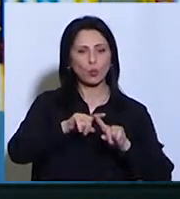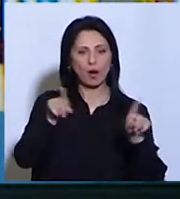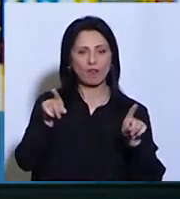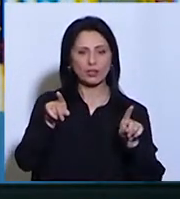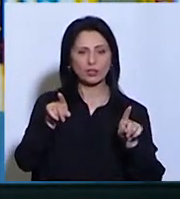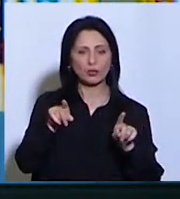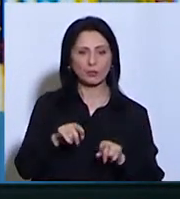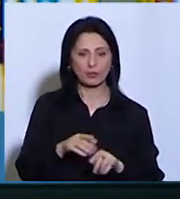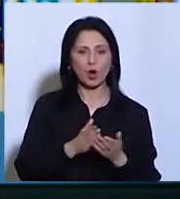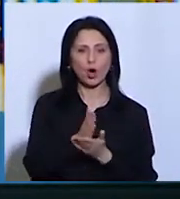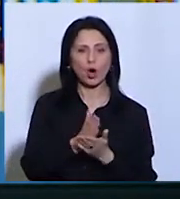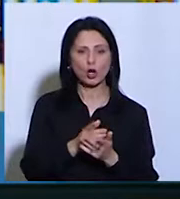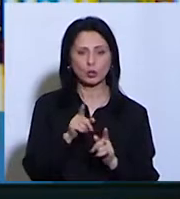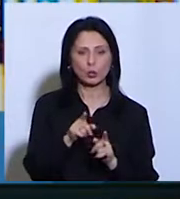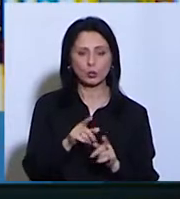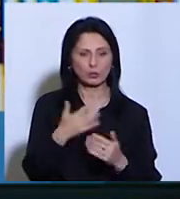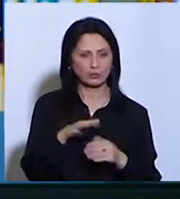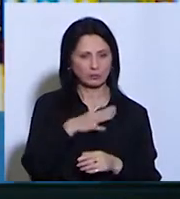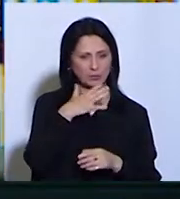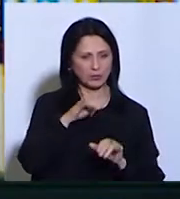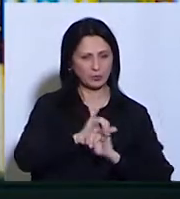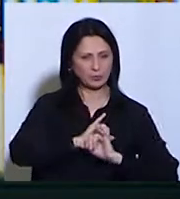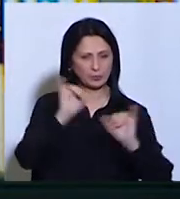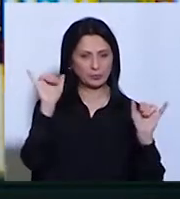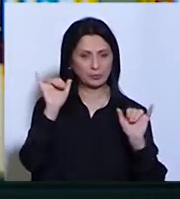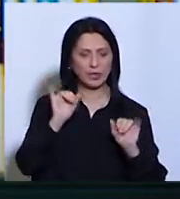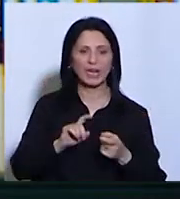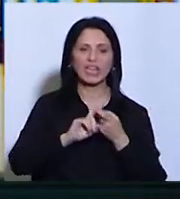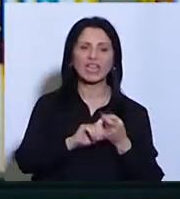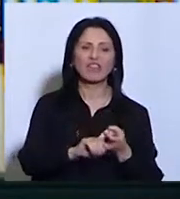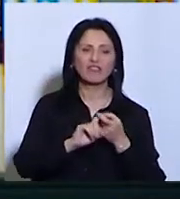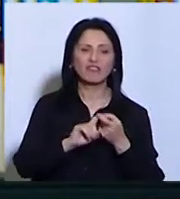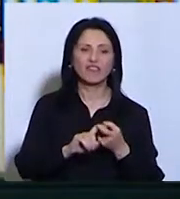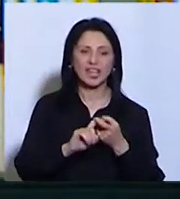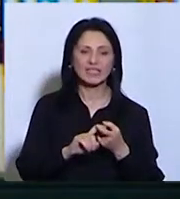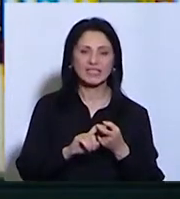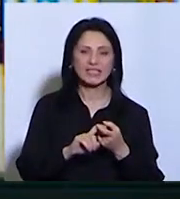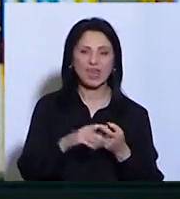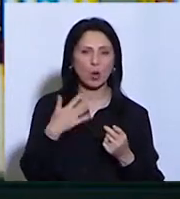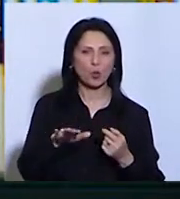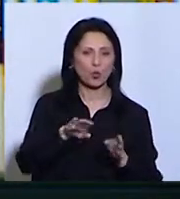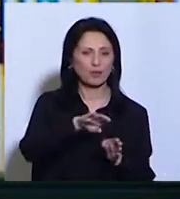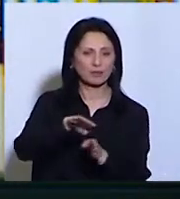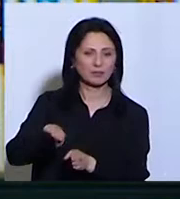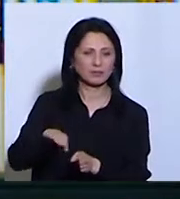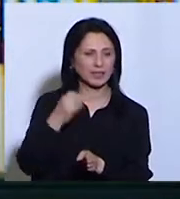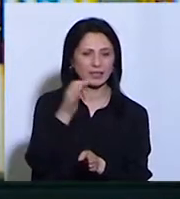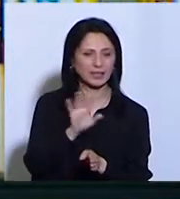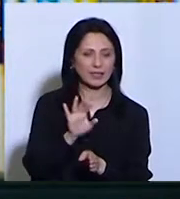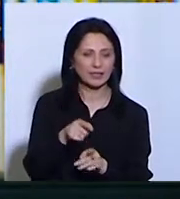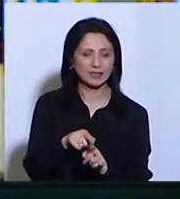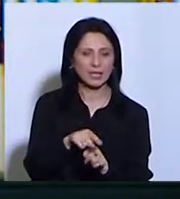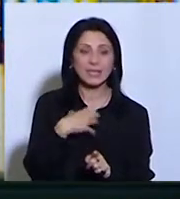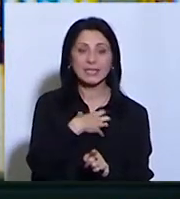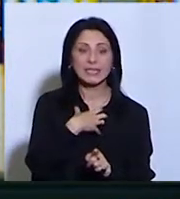და განსაკუთრებით ქრონიკული დაავადებები, მოგესალმებით დღეს ინფექციები იმდენად უკვე აღარ აწუხებს განვითარებულ სამყაროს, არა?